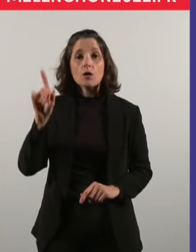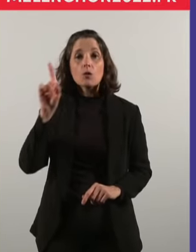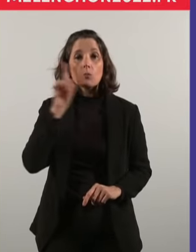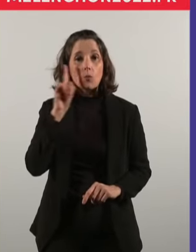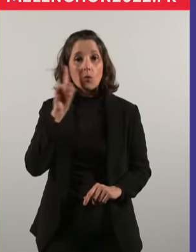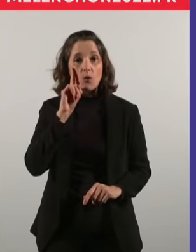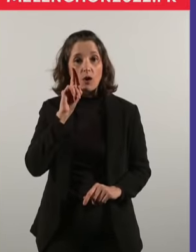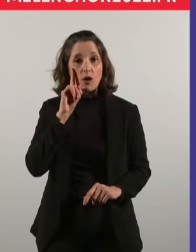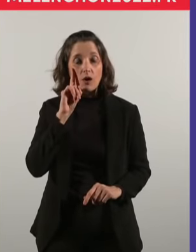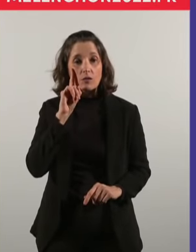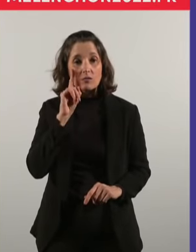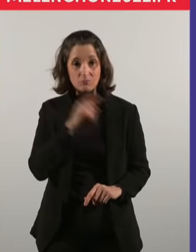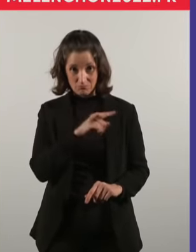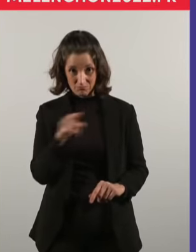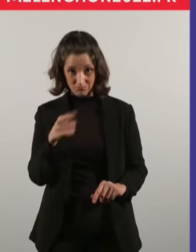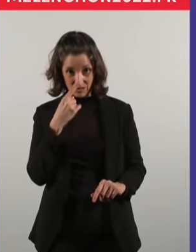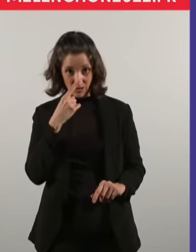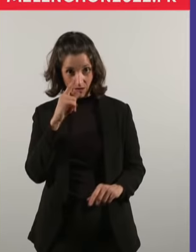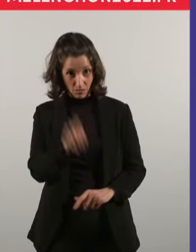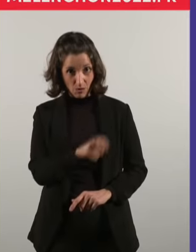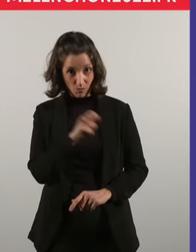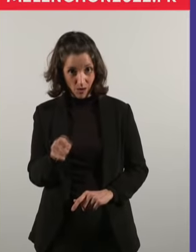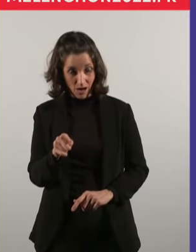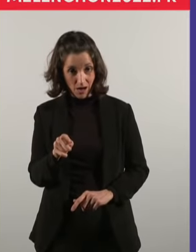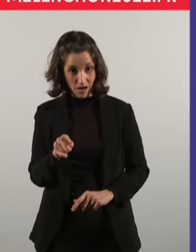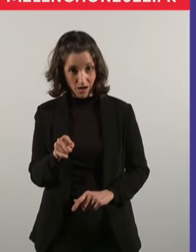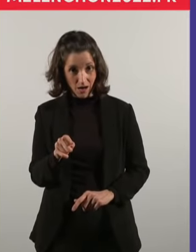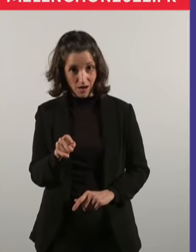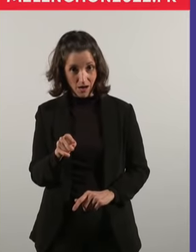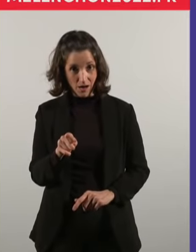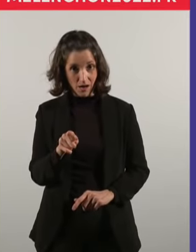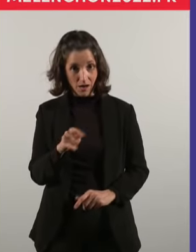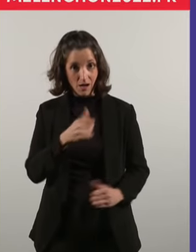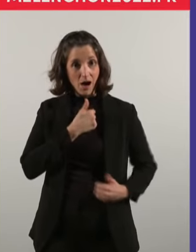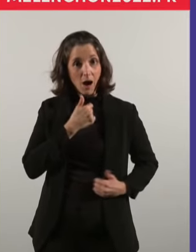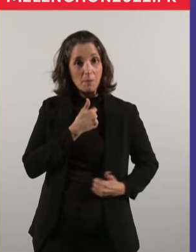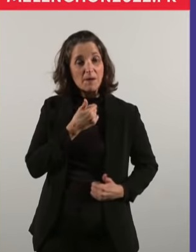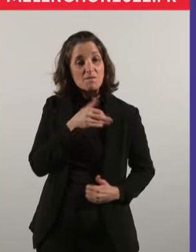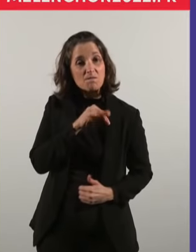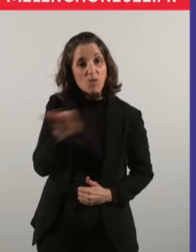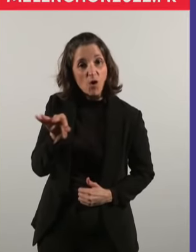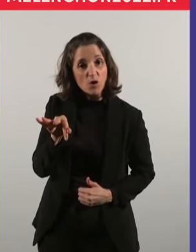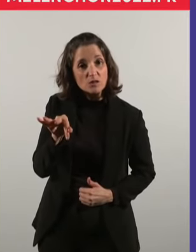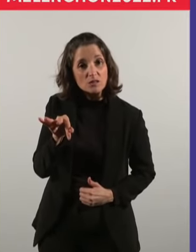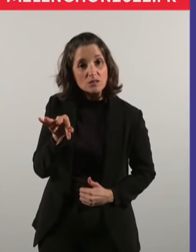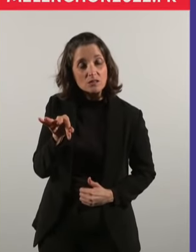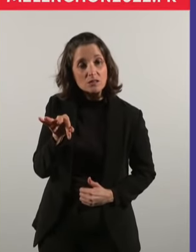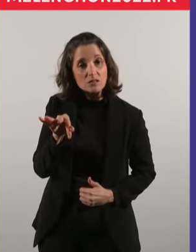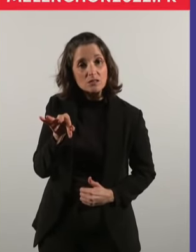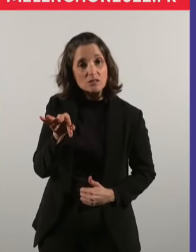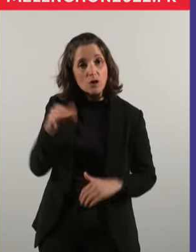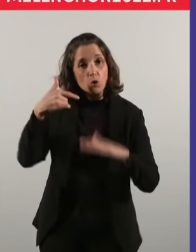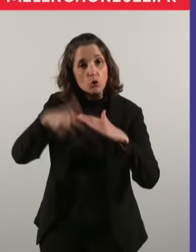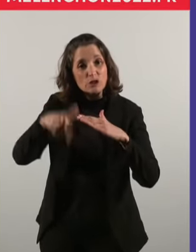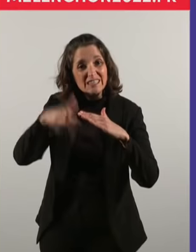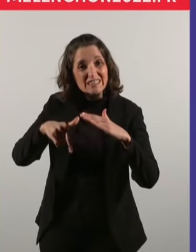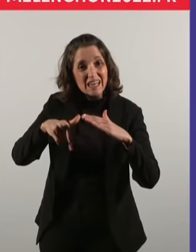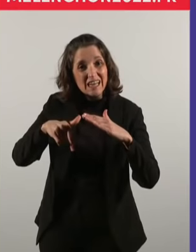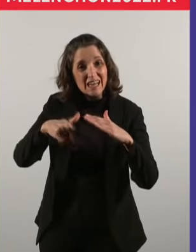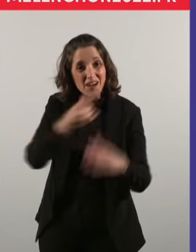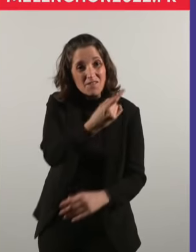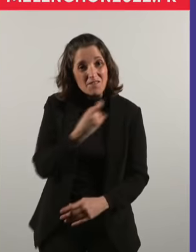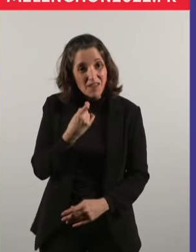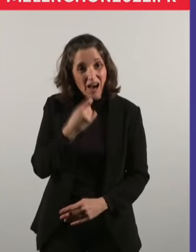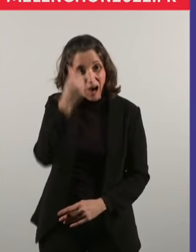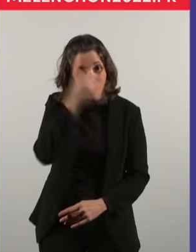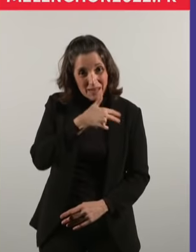les installations des missiles français soient équipées de logiciels nord-américains ? Trouvez-vous normal